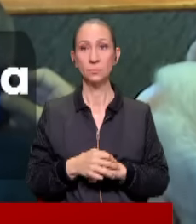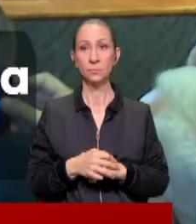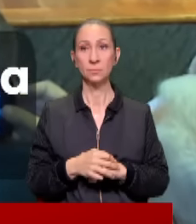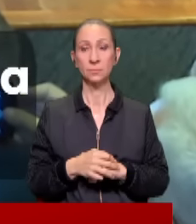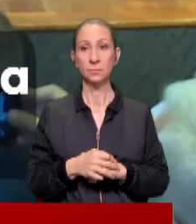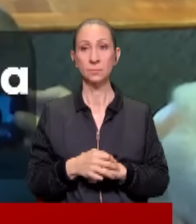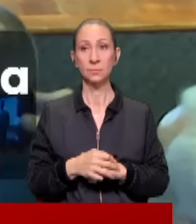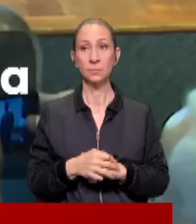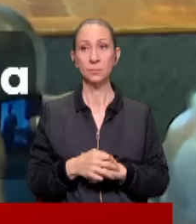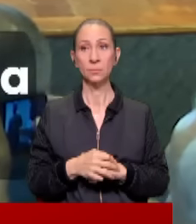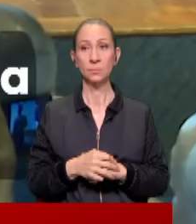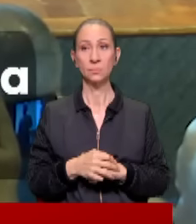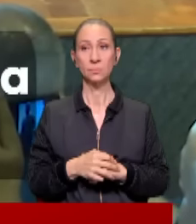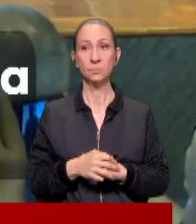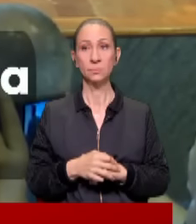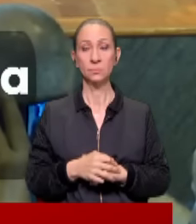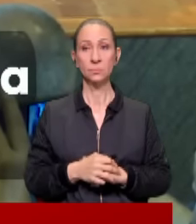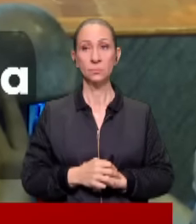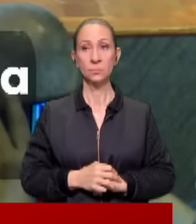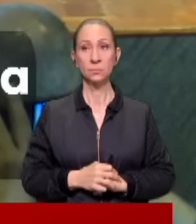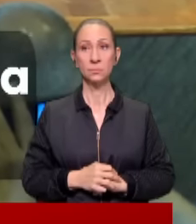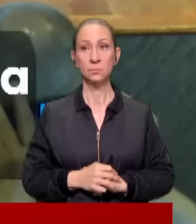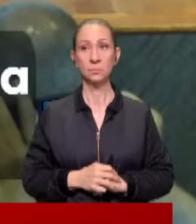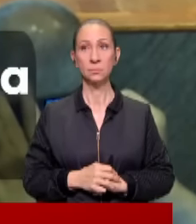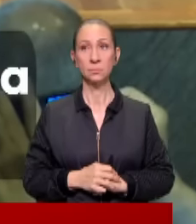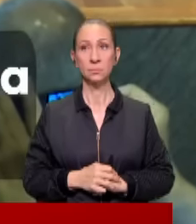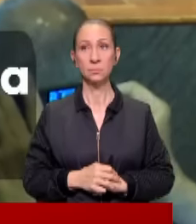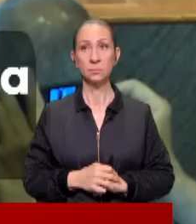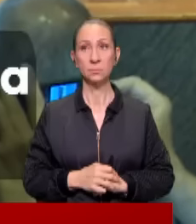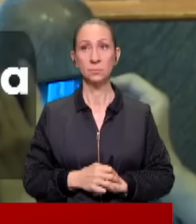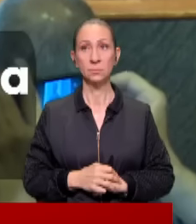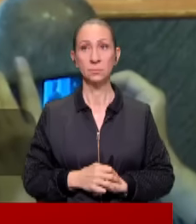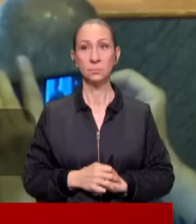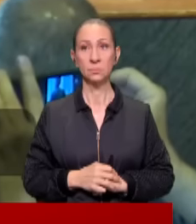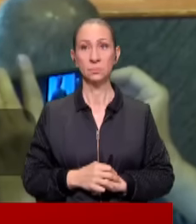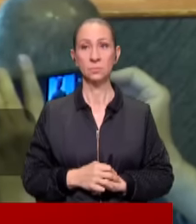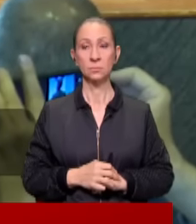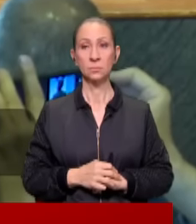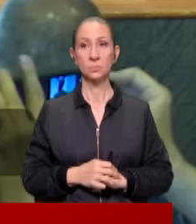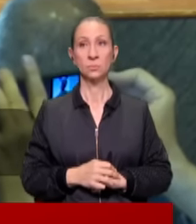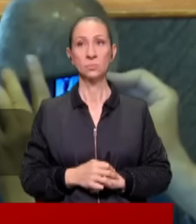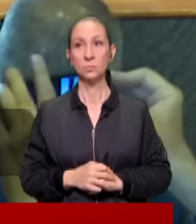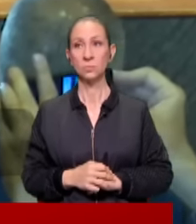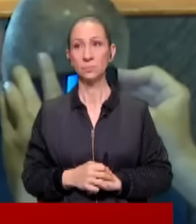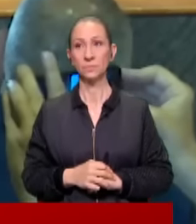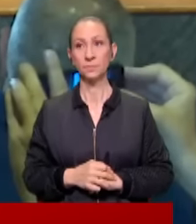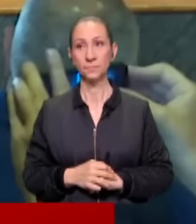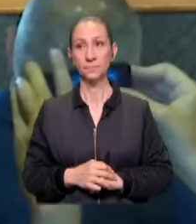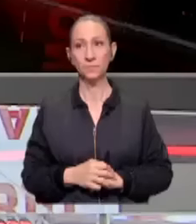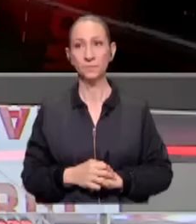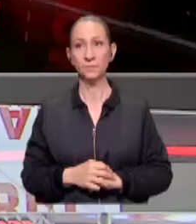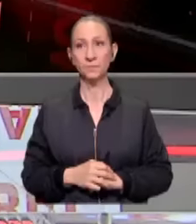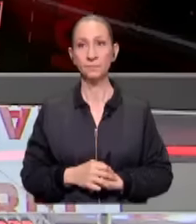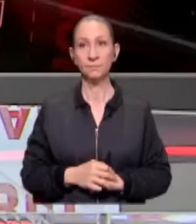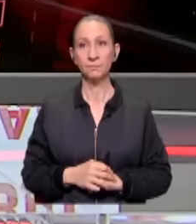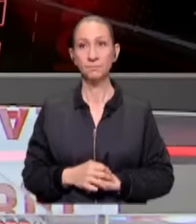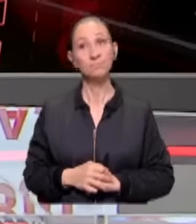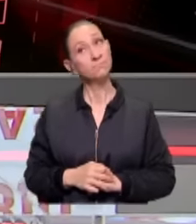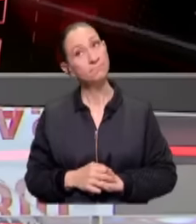bilmiyorum, duymadım. Ama eğer böyle bir söz söylediyse maksadını aşmıştır. yanlış olmuştur, özür diliyoruz.